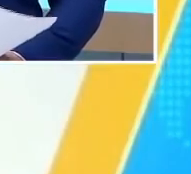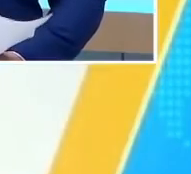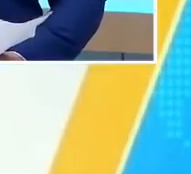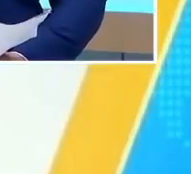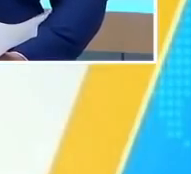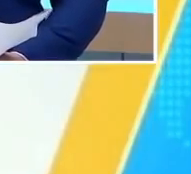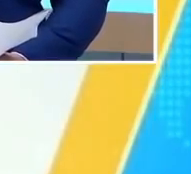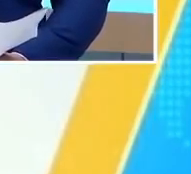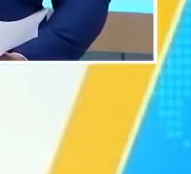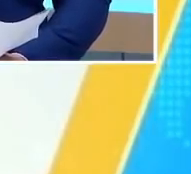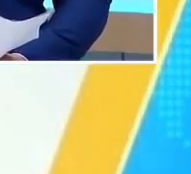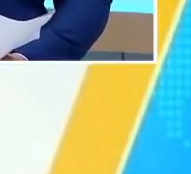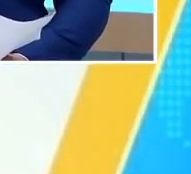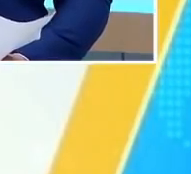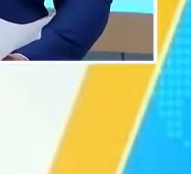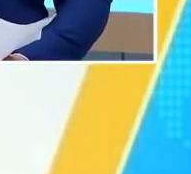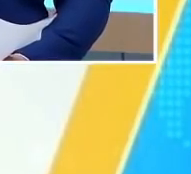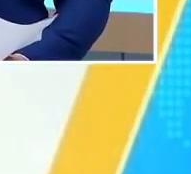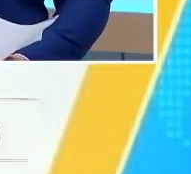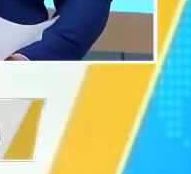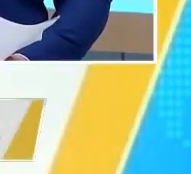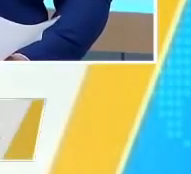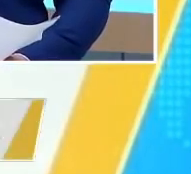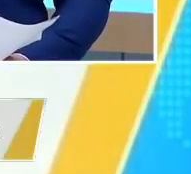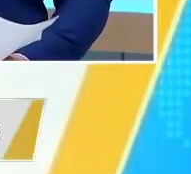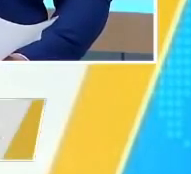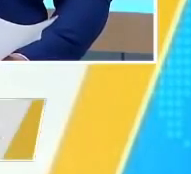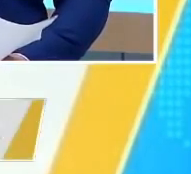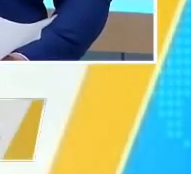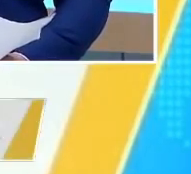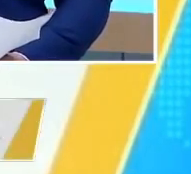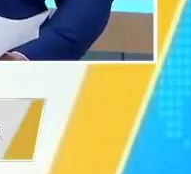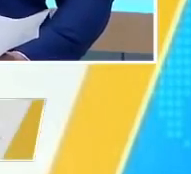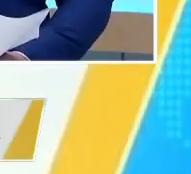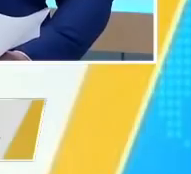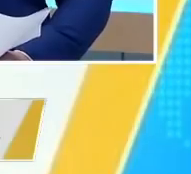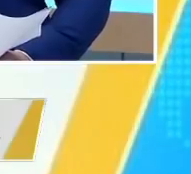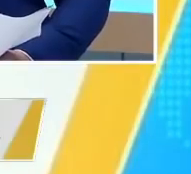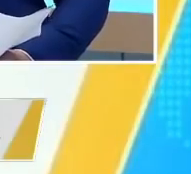24 oras ng pagbabalita ng GMA News Teams, mag-subscribe lamang po sa